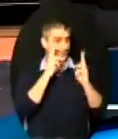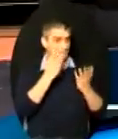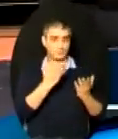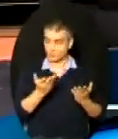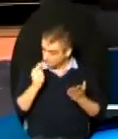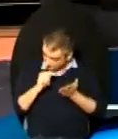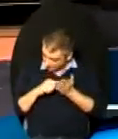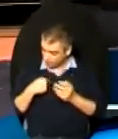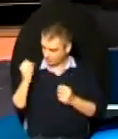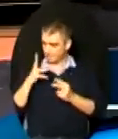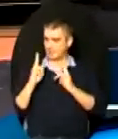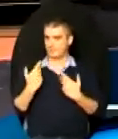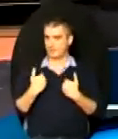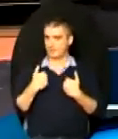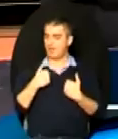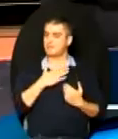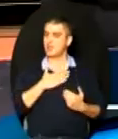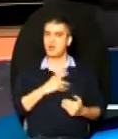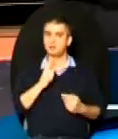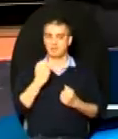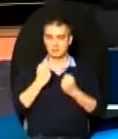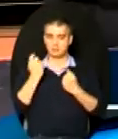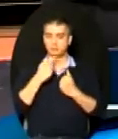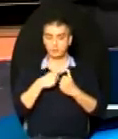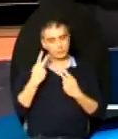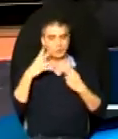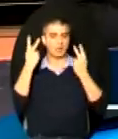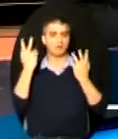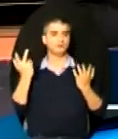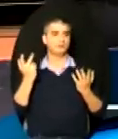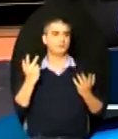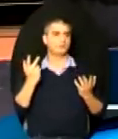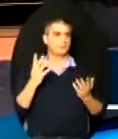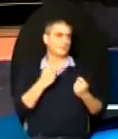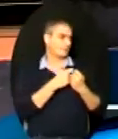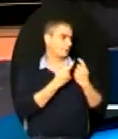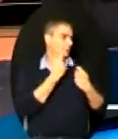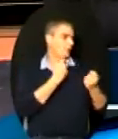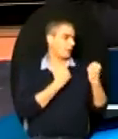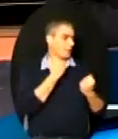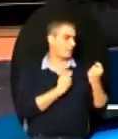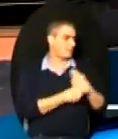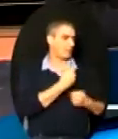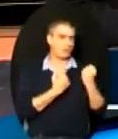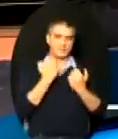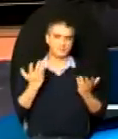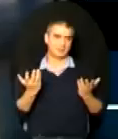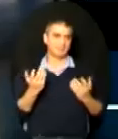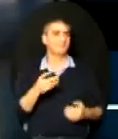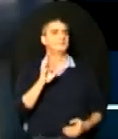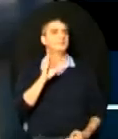חביבי. דווקא בגלל שאני מדימונה, אני רוצה תחבורה בשבת. זה יותר חשוב. מה זה יותר חשוב? שוב לי מאה של הכל. תודה רבה